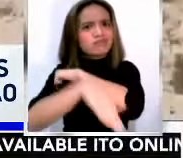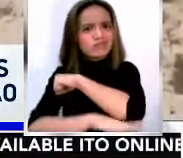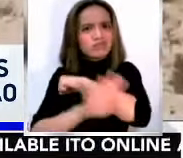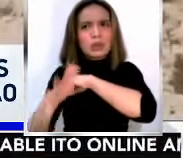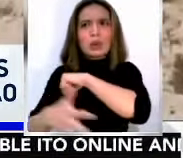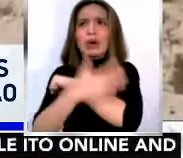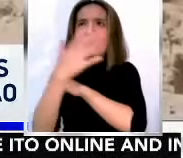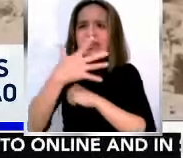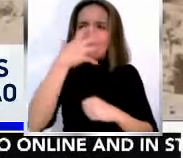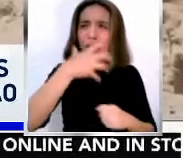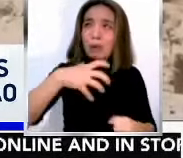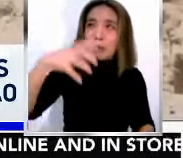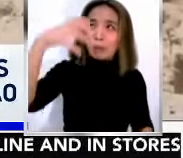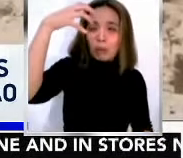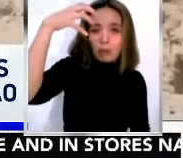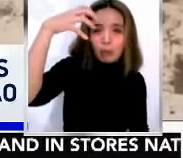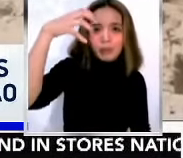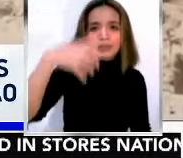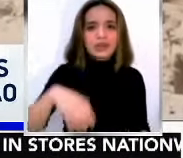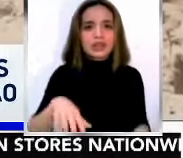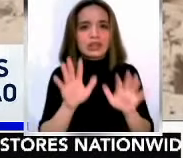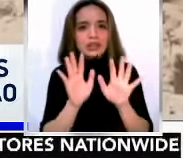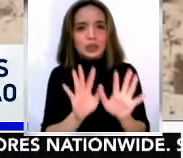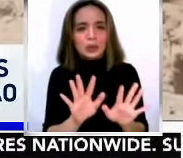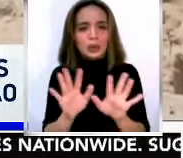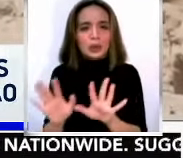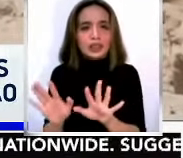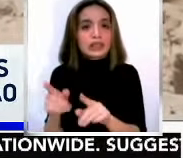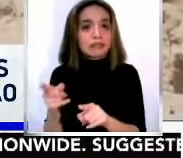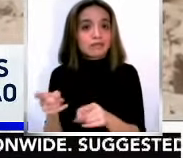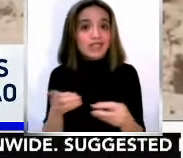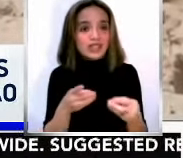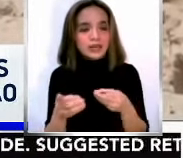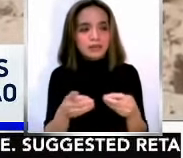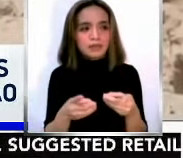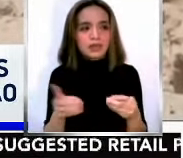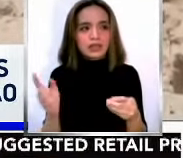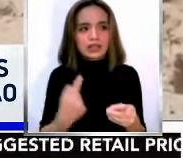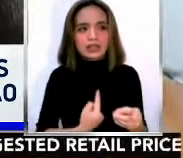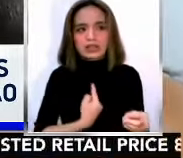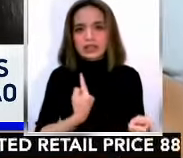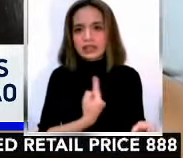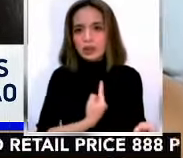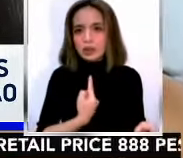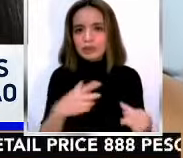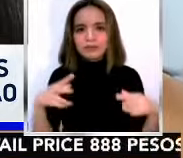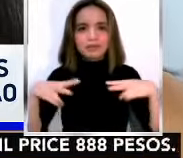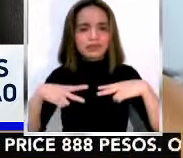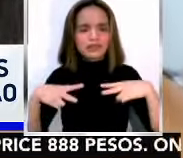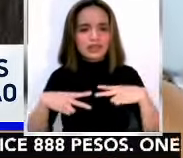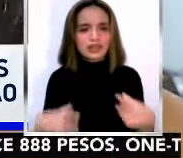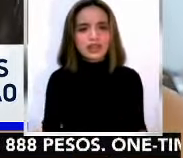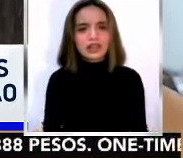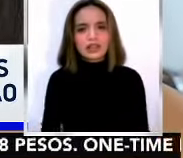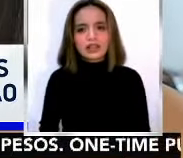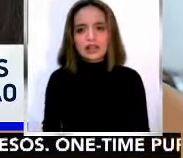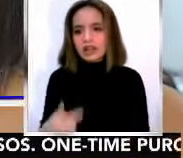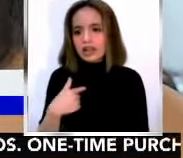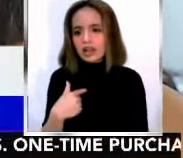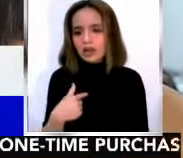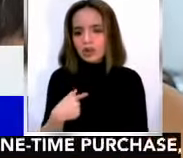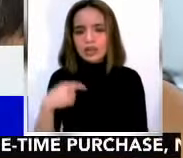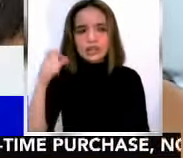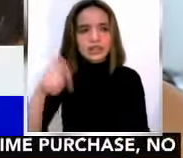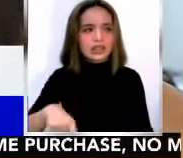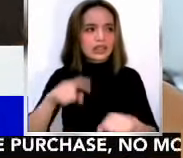araw. Recreational kung ilarawan ni Bianca ang kanyang mag-isang pagbabakasyon. I spent so much time